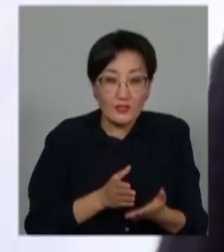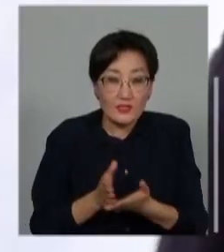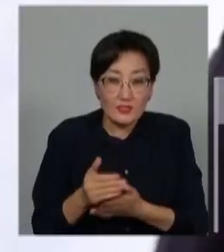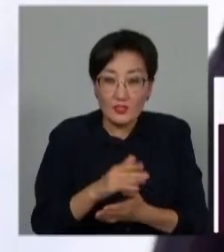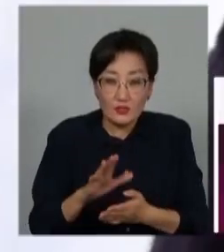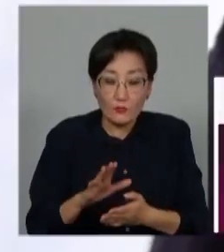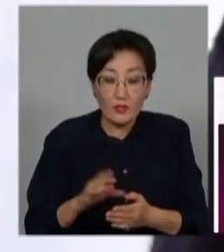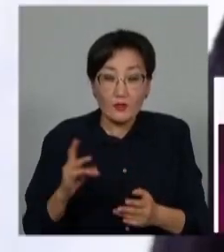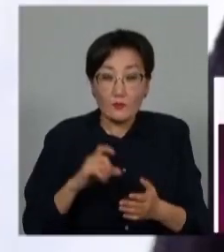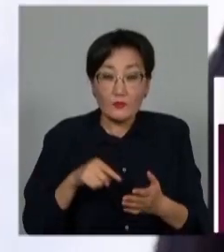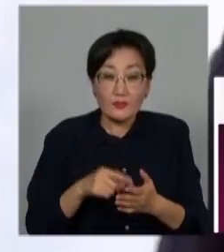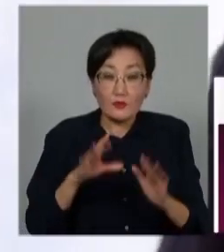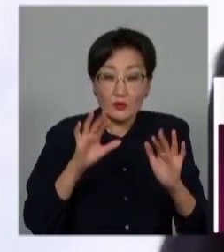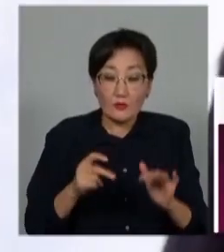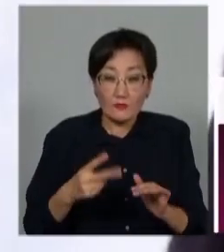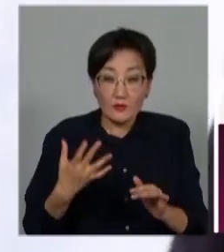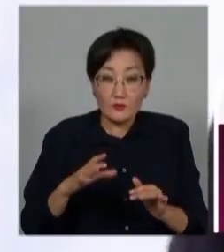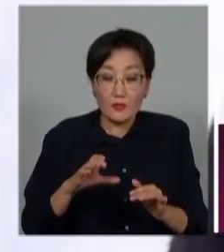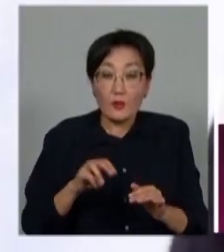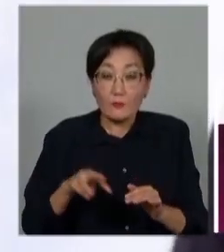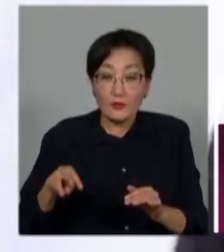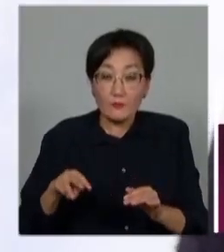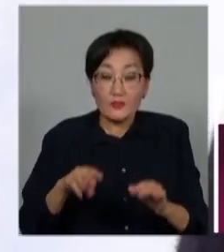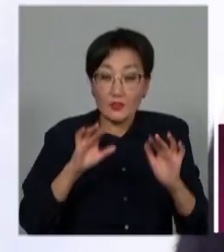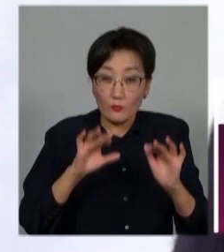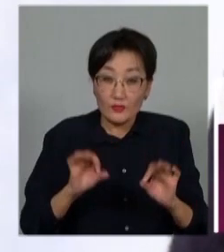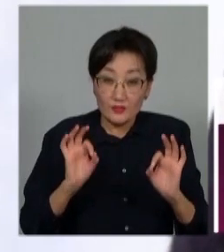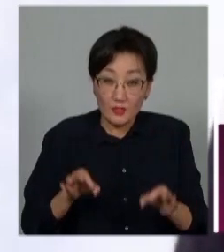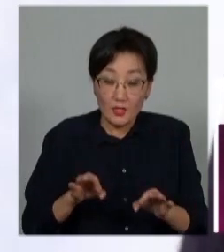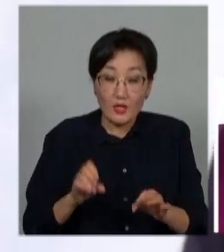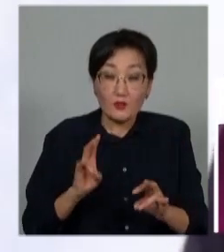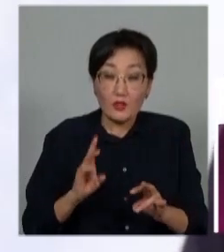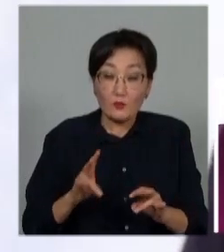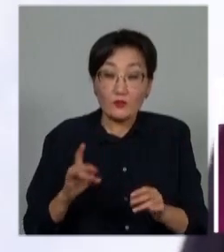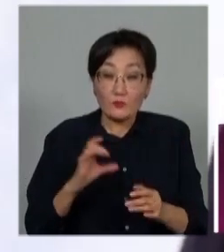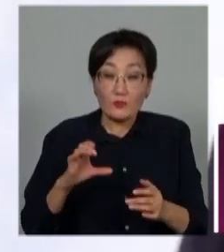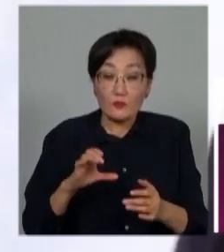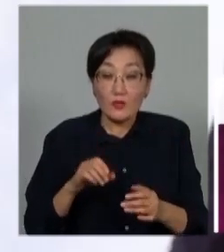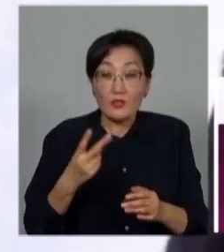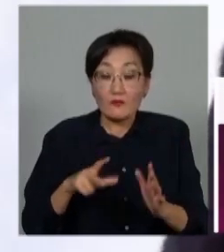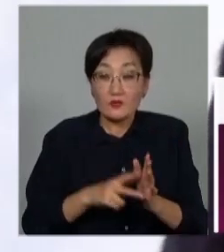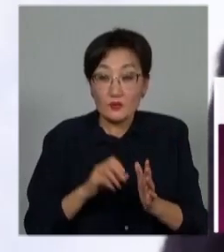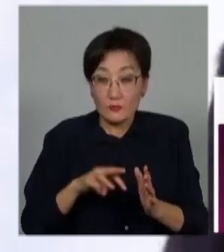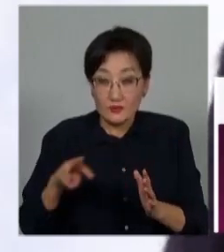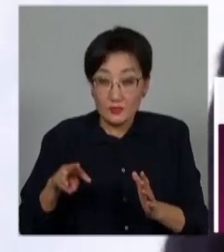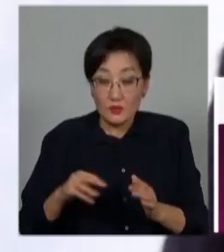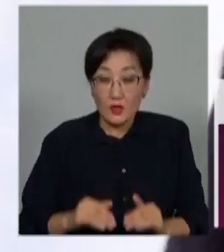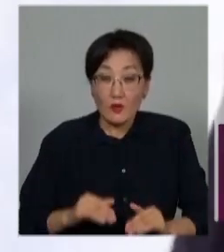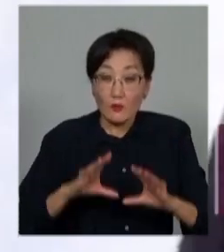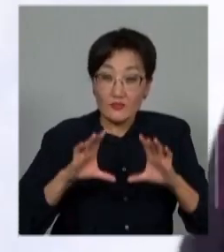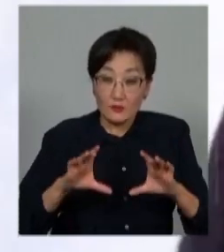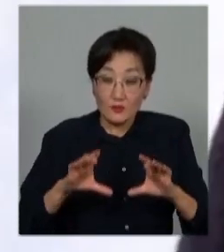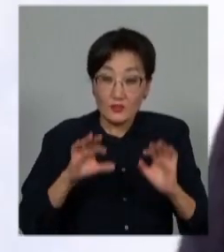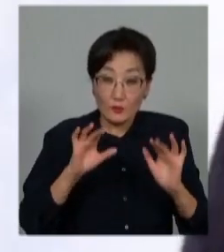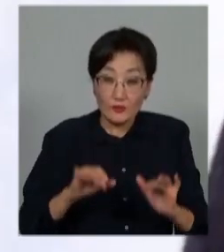На Нур-Султан выпало 25 миллиметров осадков. Норма осадков в ноябре в Нур-Султане 28 миллиметров. Высота снежного